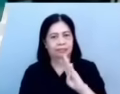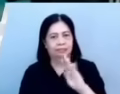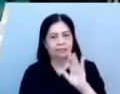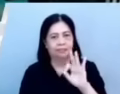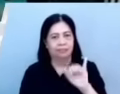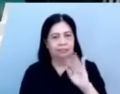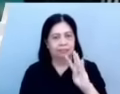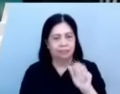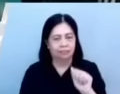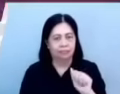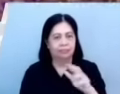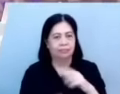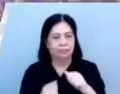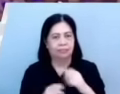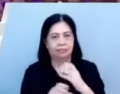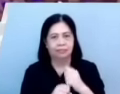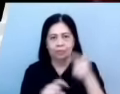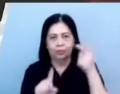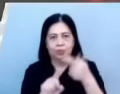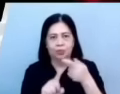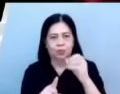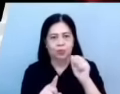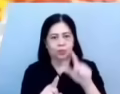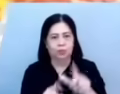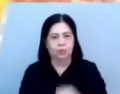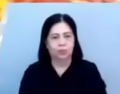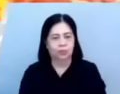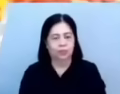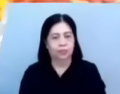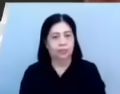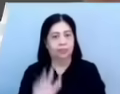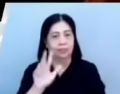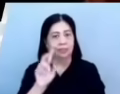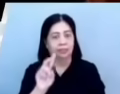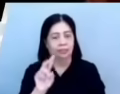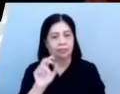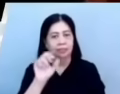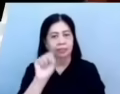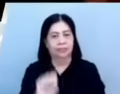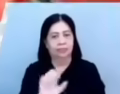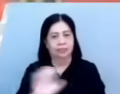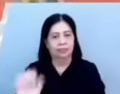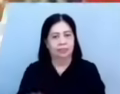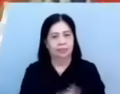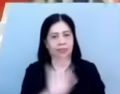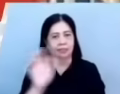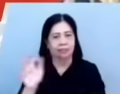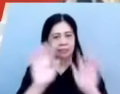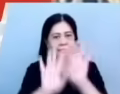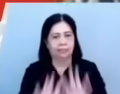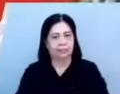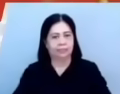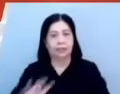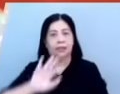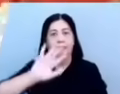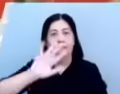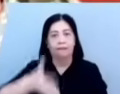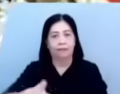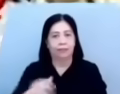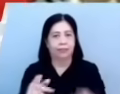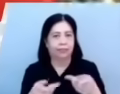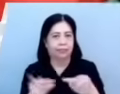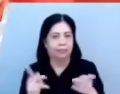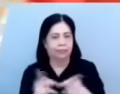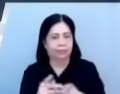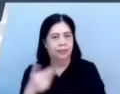ay naka-isang goal. At sa 32nd Southeast Asian Games, ikalimang pwesto ang Pilipinas na may